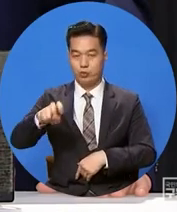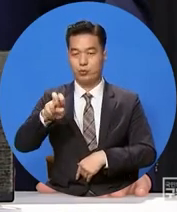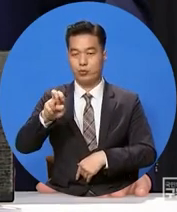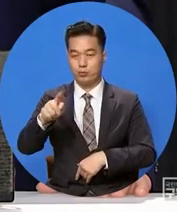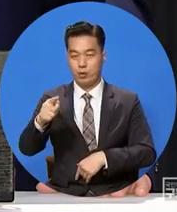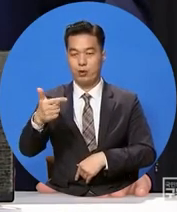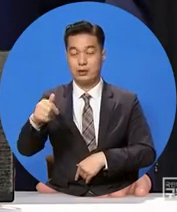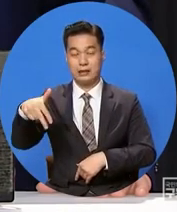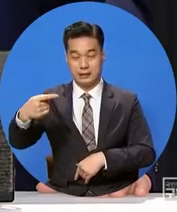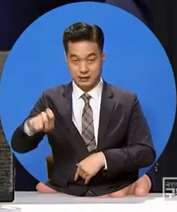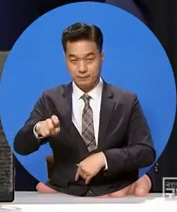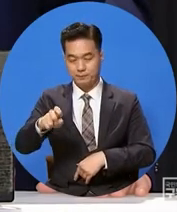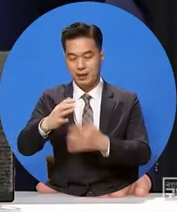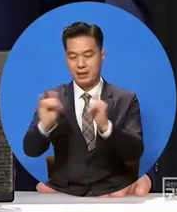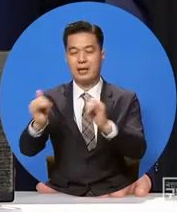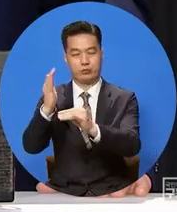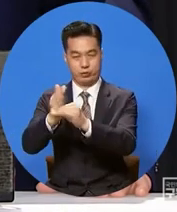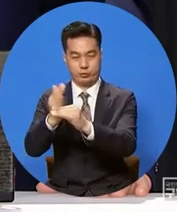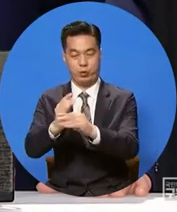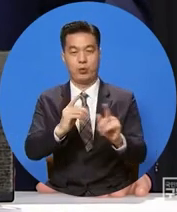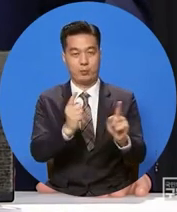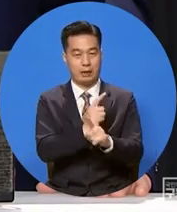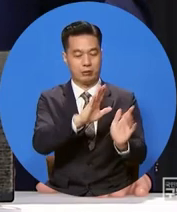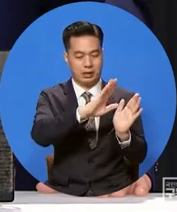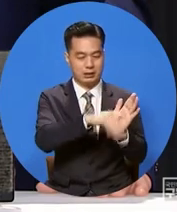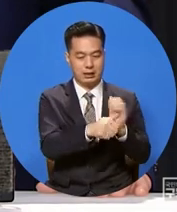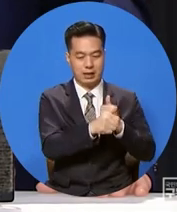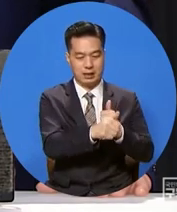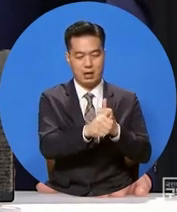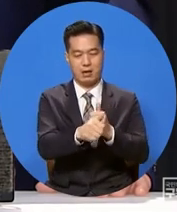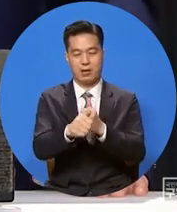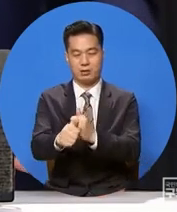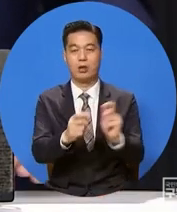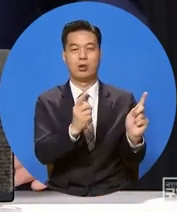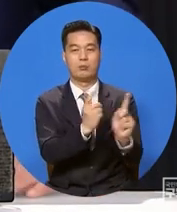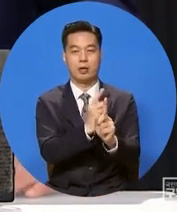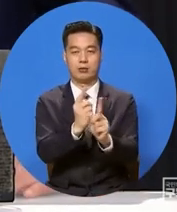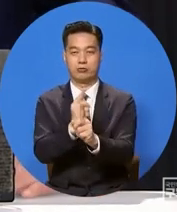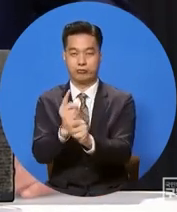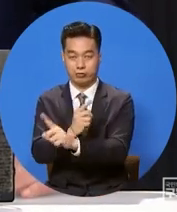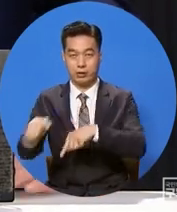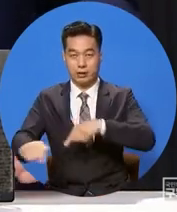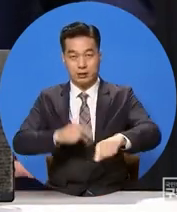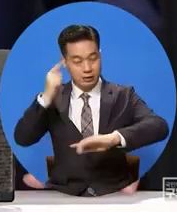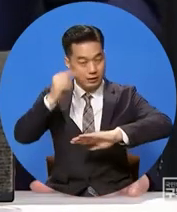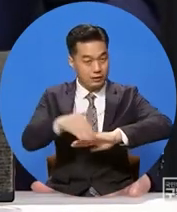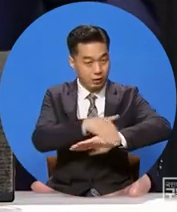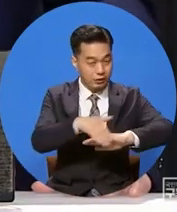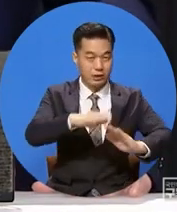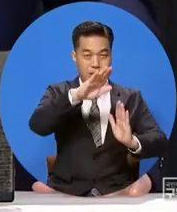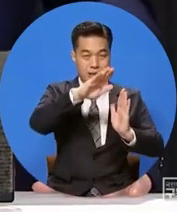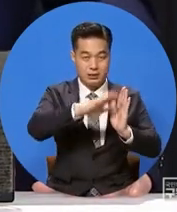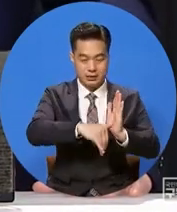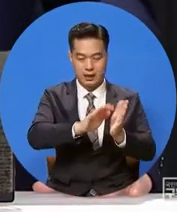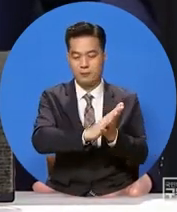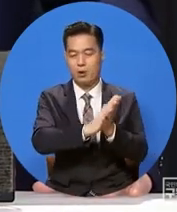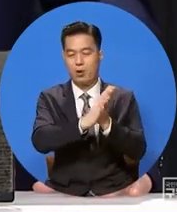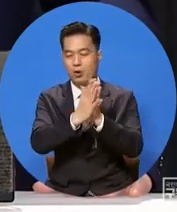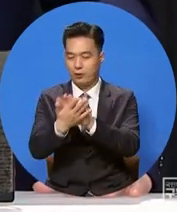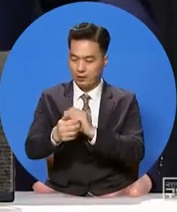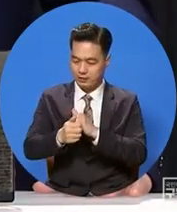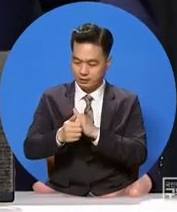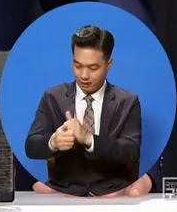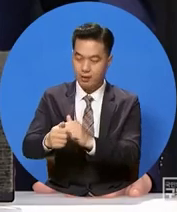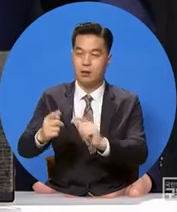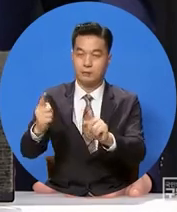정책적인 차원에서 시대의 조류에 따라서 바꾼 겁니다. 그 정책이 시대의 변화에 따라서